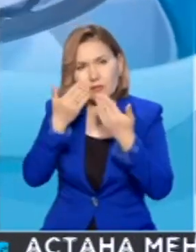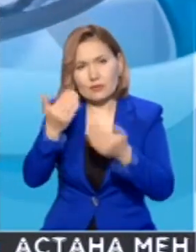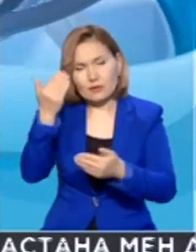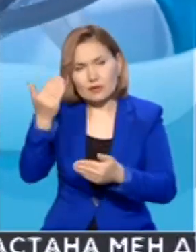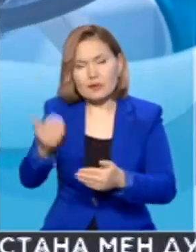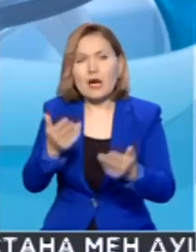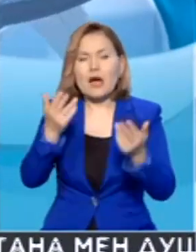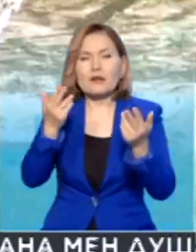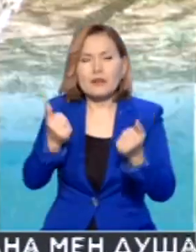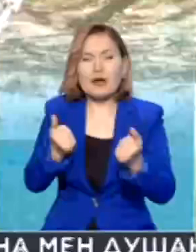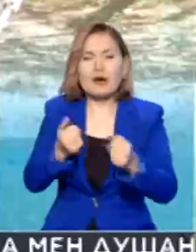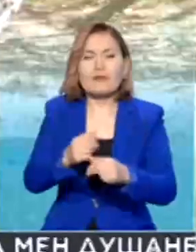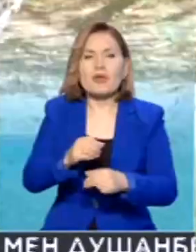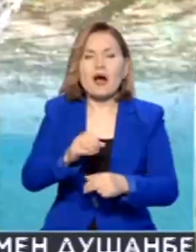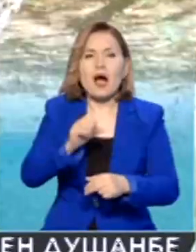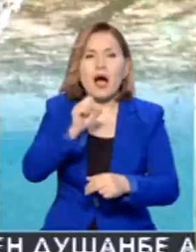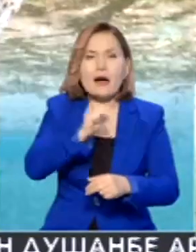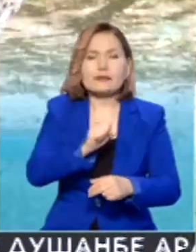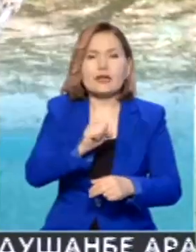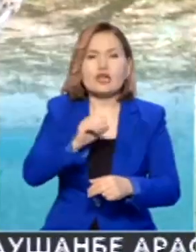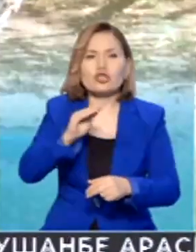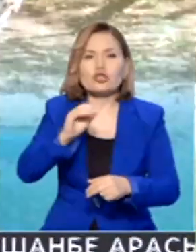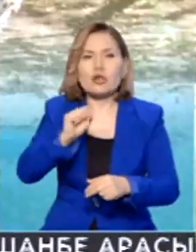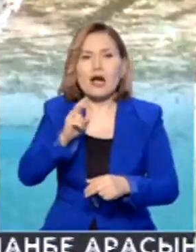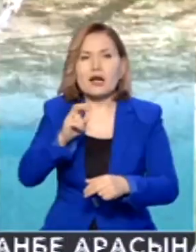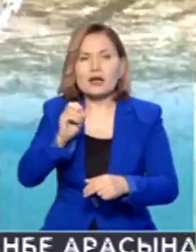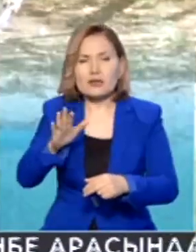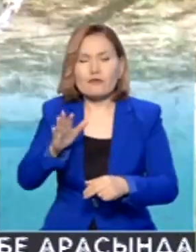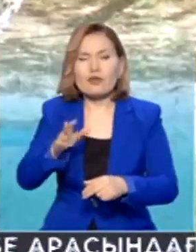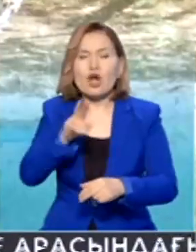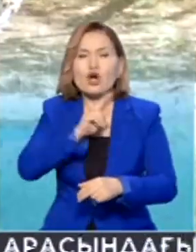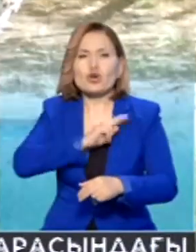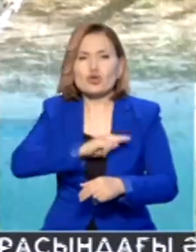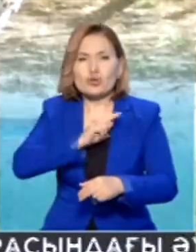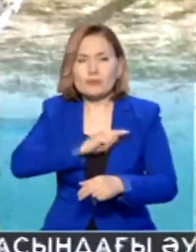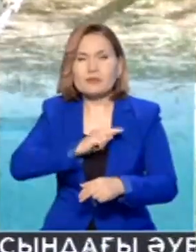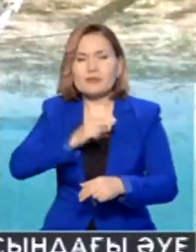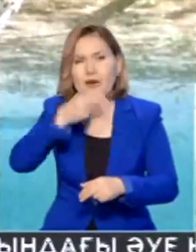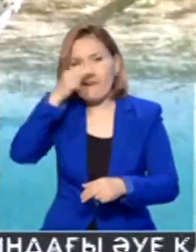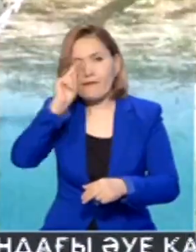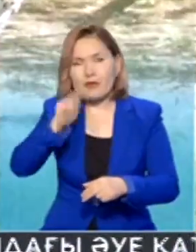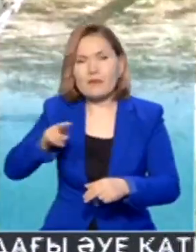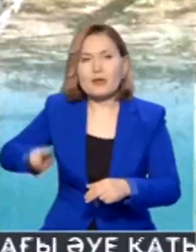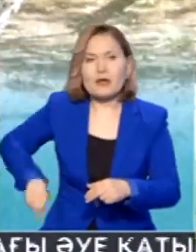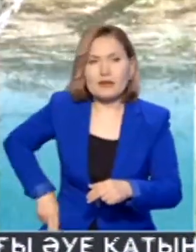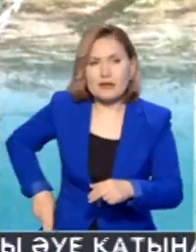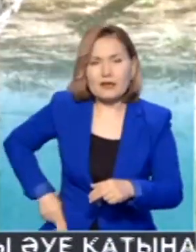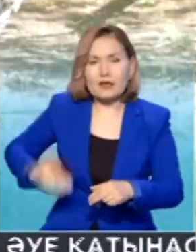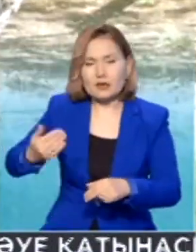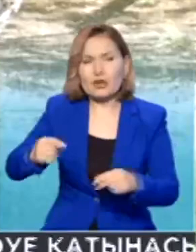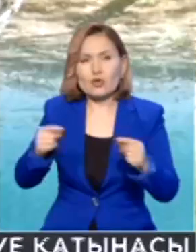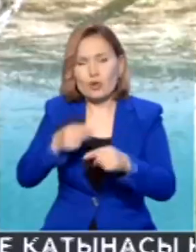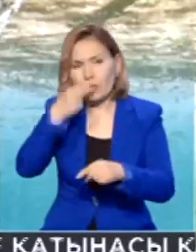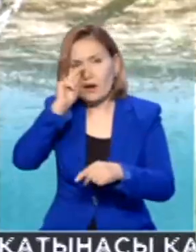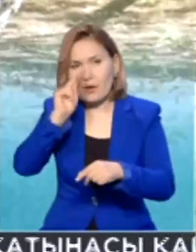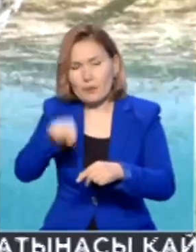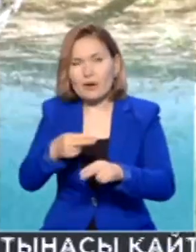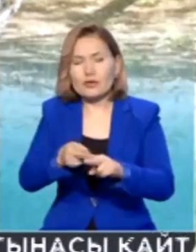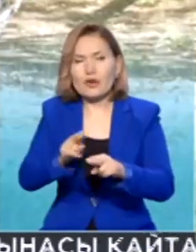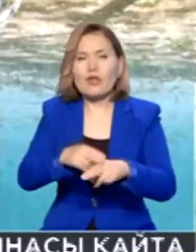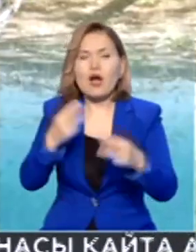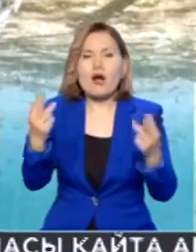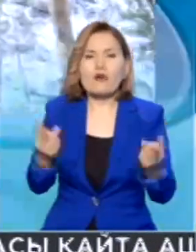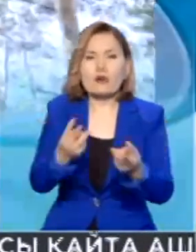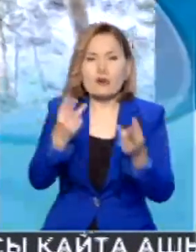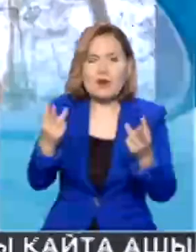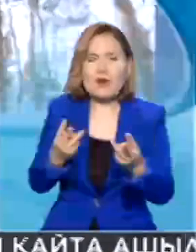Я Шерхан Асқат Жәкішевке қызмет бабын асыра пайдаланды, салғырттық танытты, оның салдары алапат орман өртіне ұласты деген айып